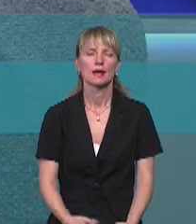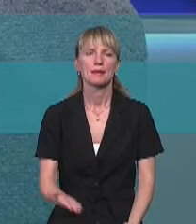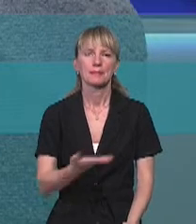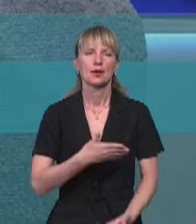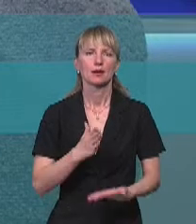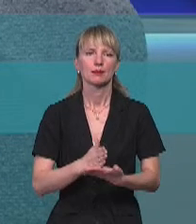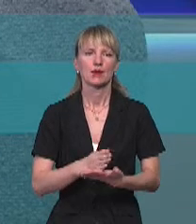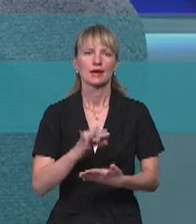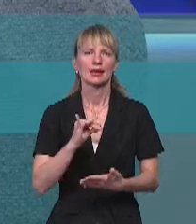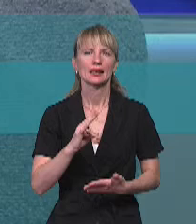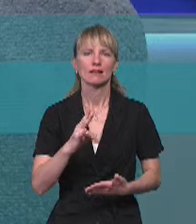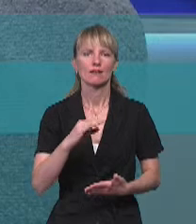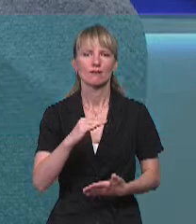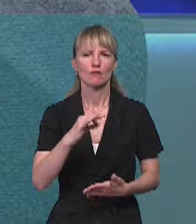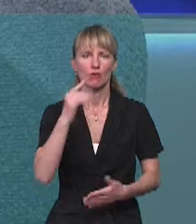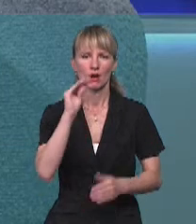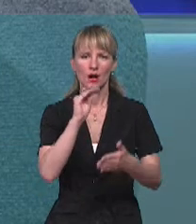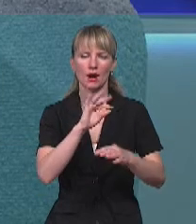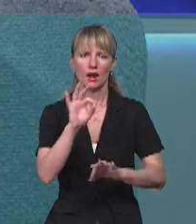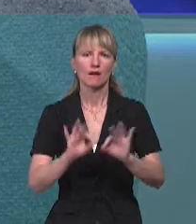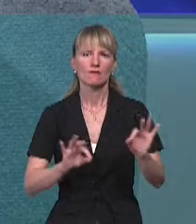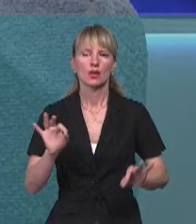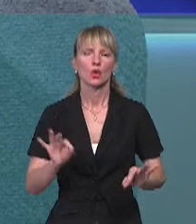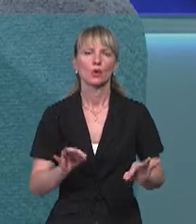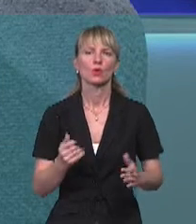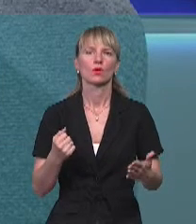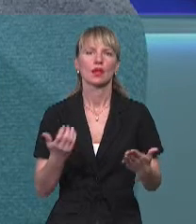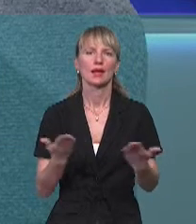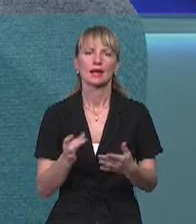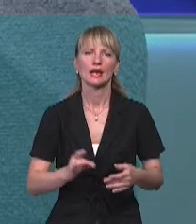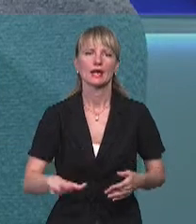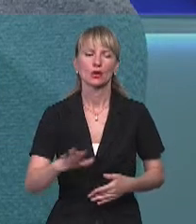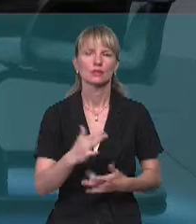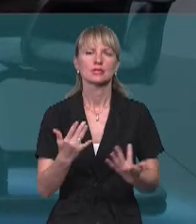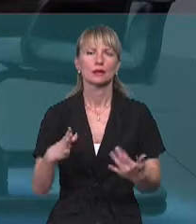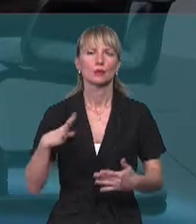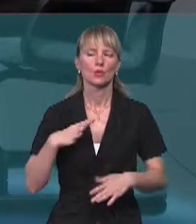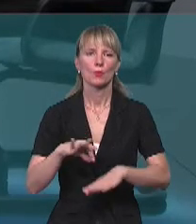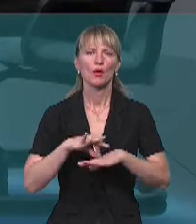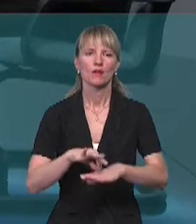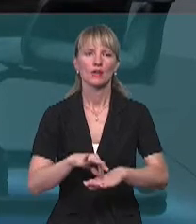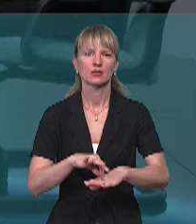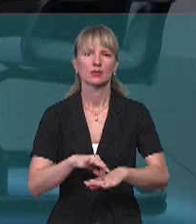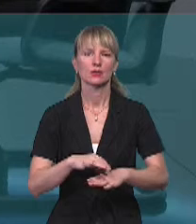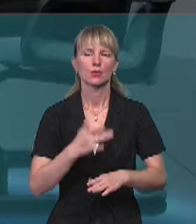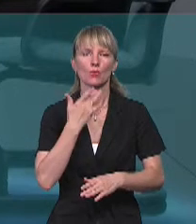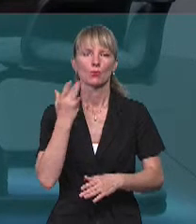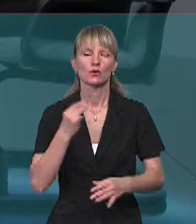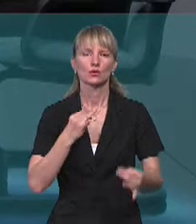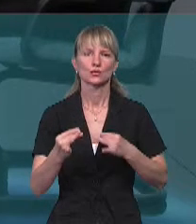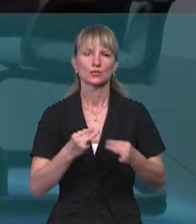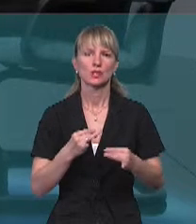маємо інфографіку, надану нам Інститутом Республіка, щодо того, в яких регіонах та скільки було проведено публічних